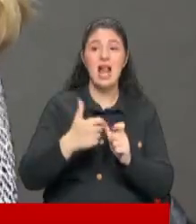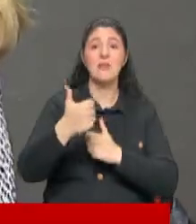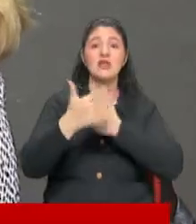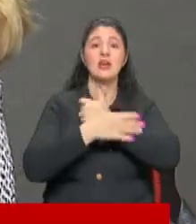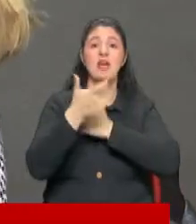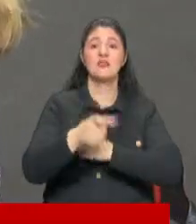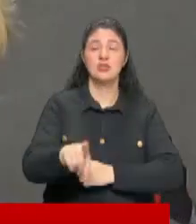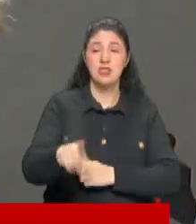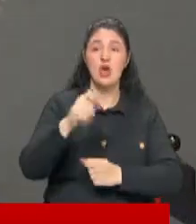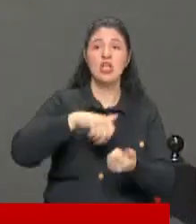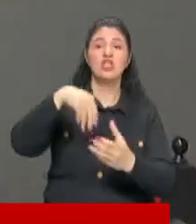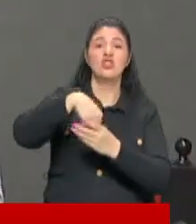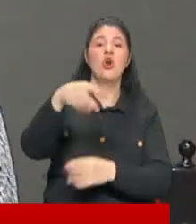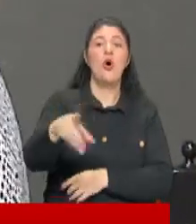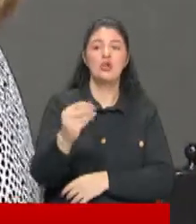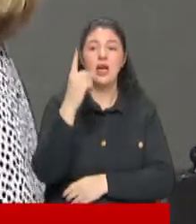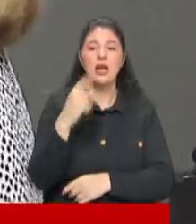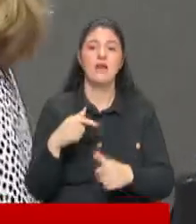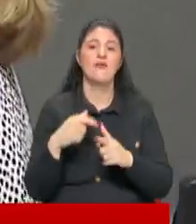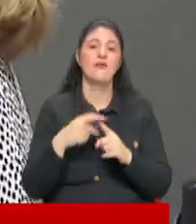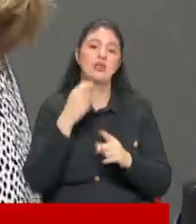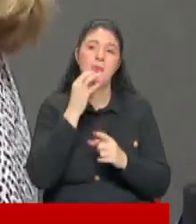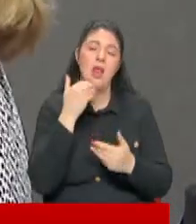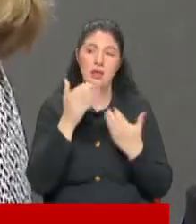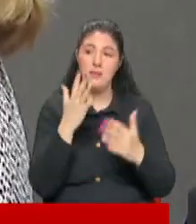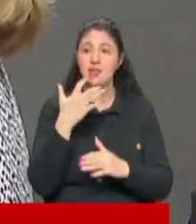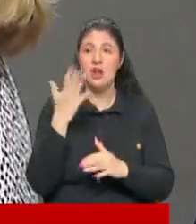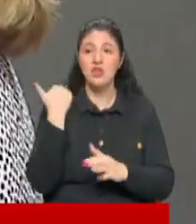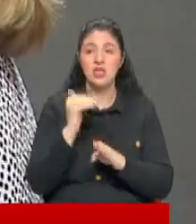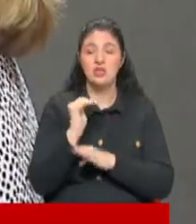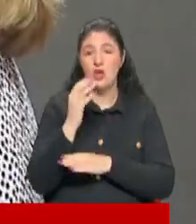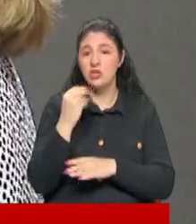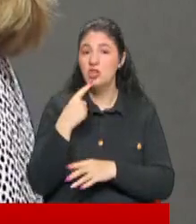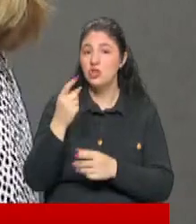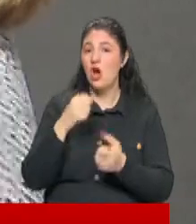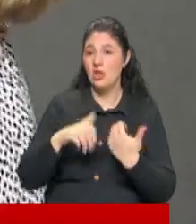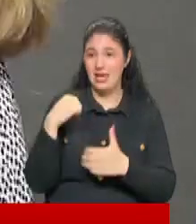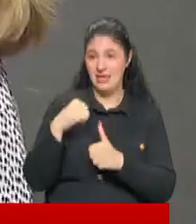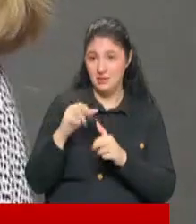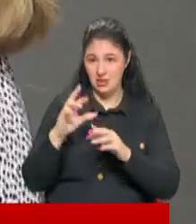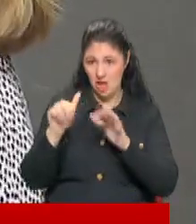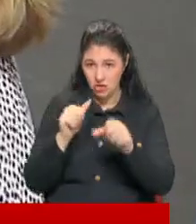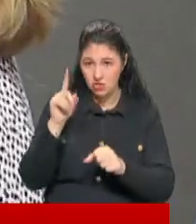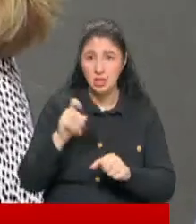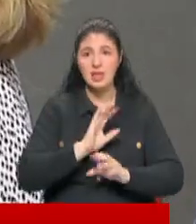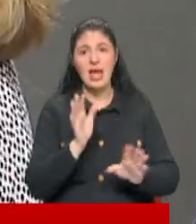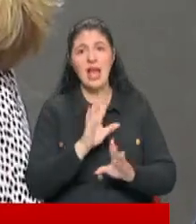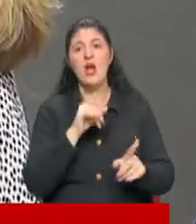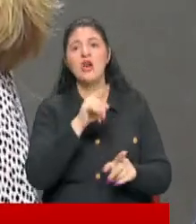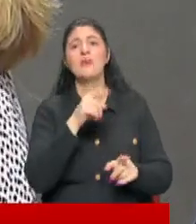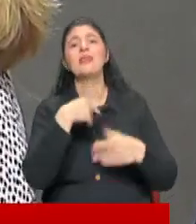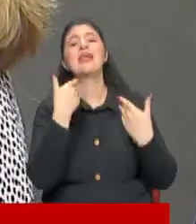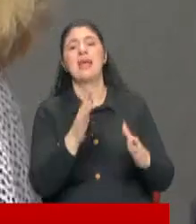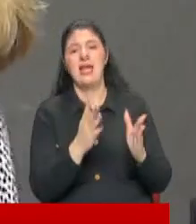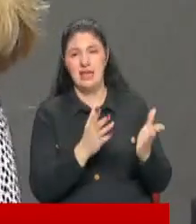yardımcısının olayın içinde olduğunu ilk kez Fox haberi anlattı 5 yıl önce yaşandığını söylediğiniz olay yine bir taciz miydi değil o zaman da